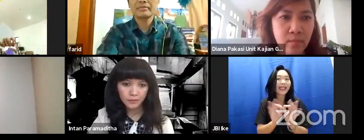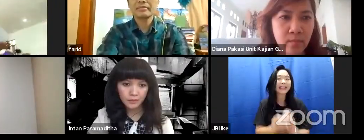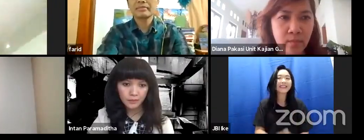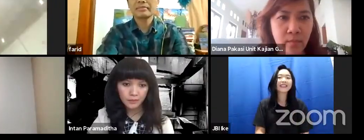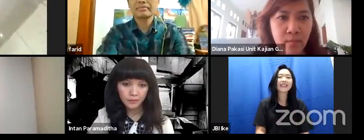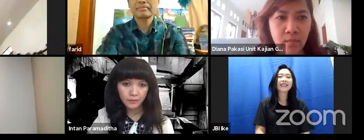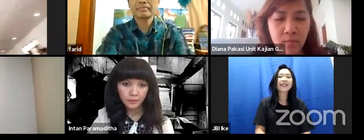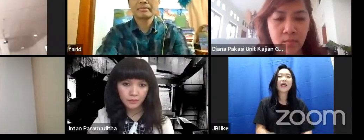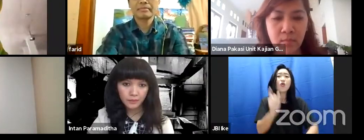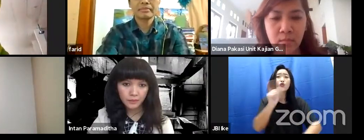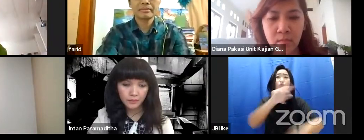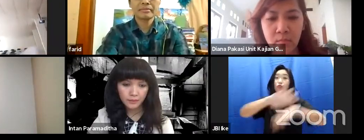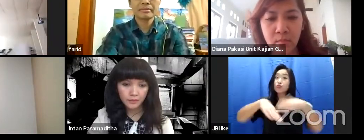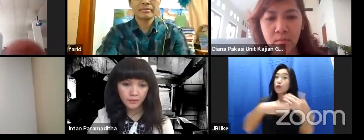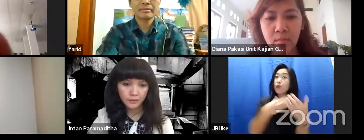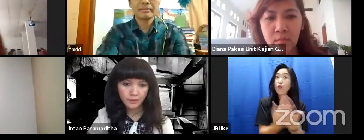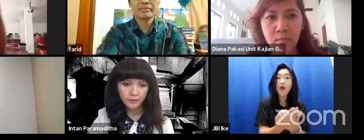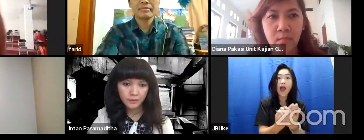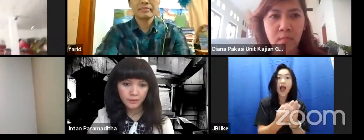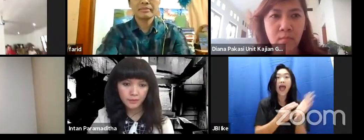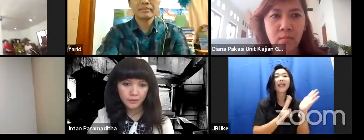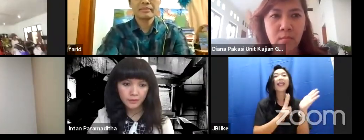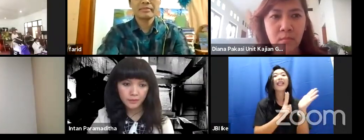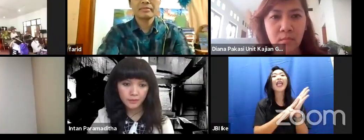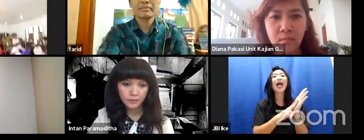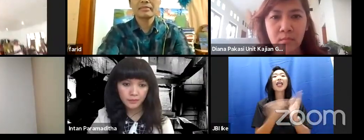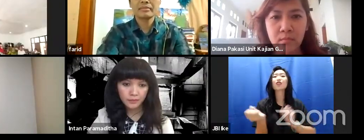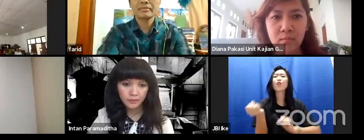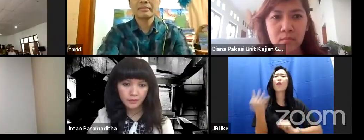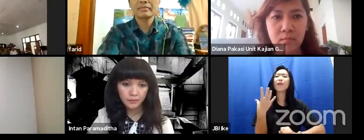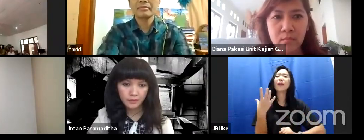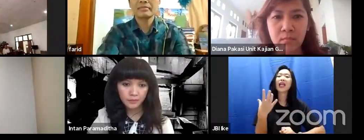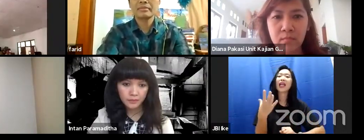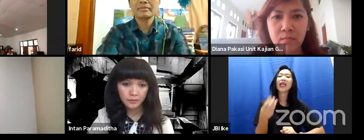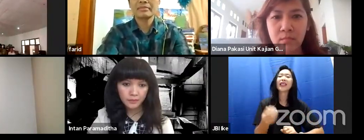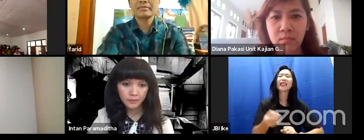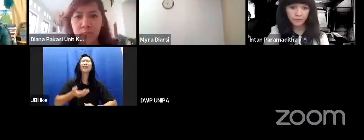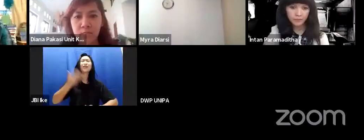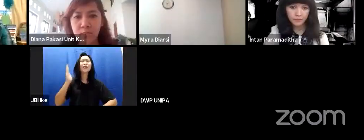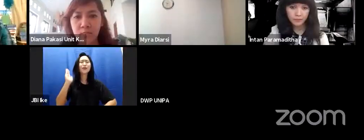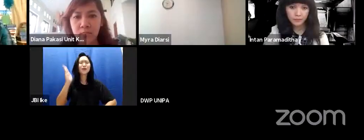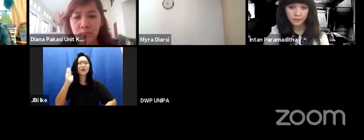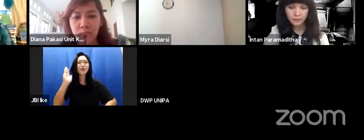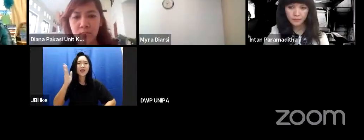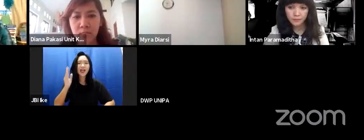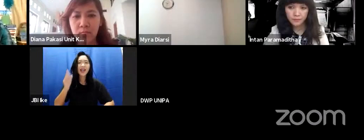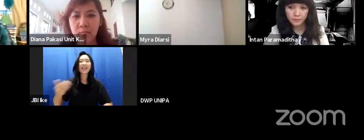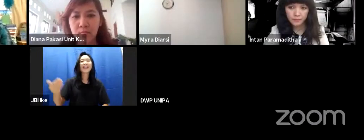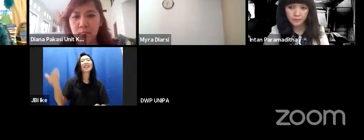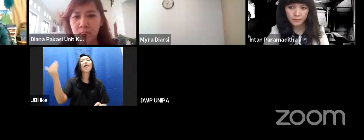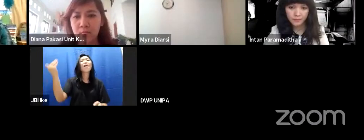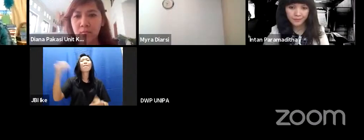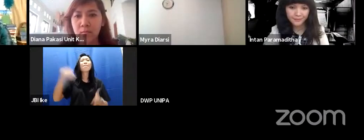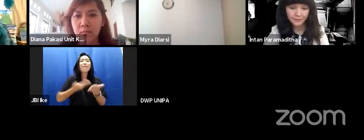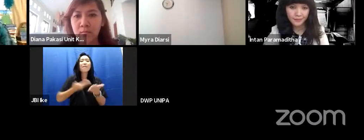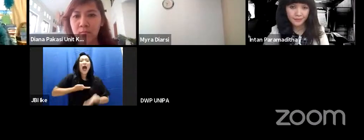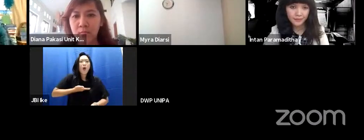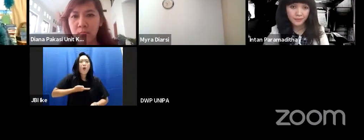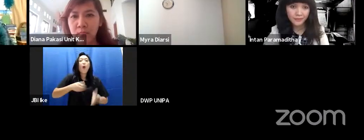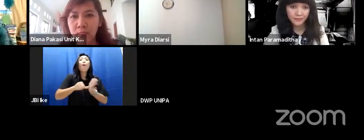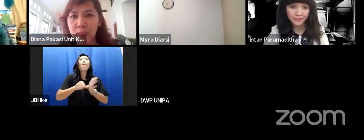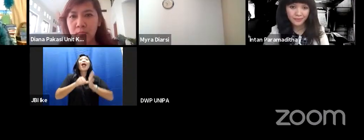undangan kita, undangan Let's Talk, secara sukarela ya, karena memang Let's Talk ini merupakan forum